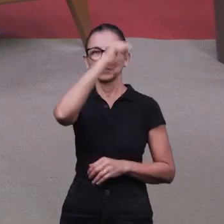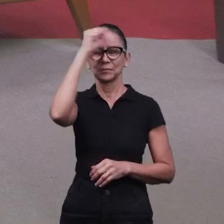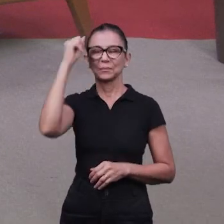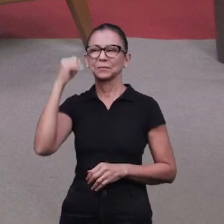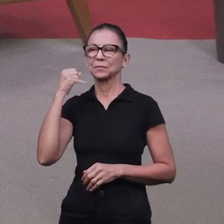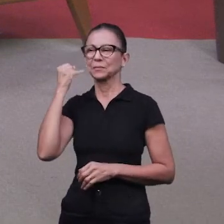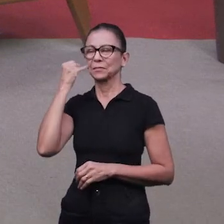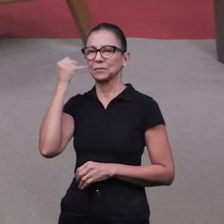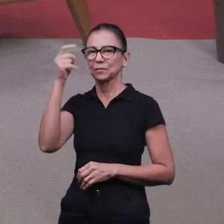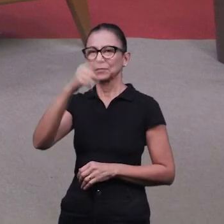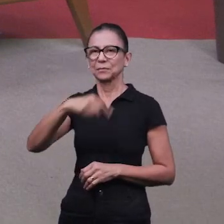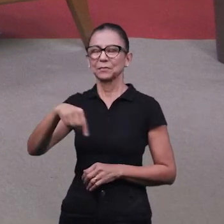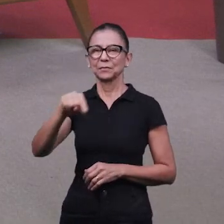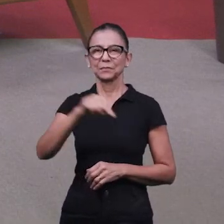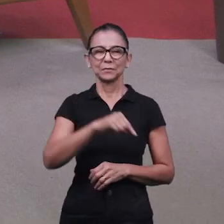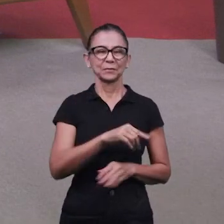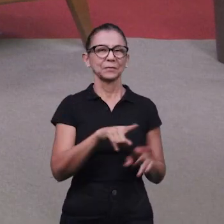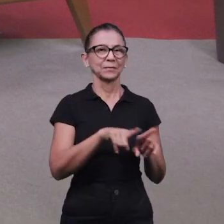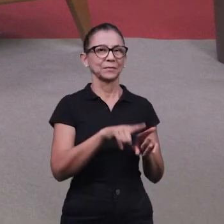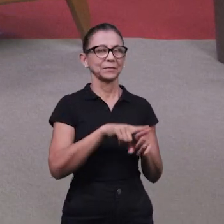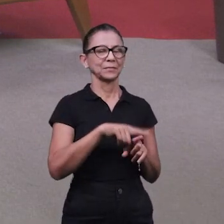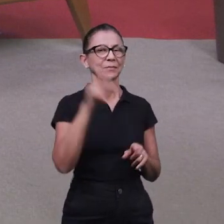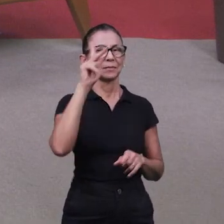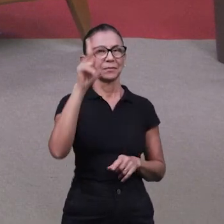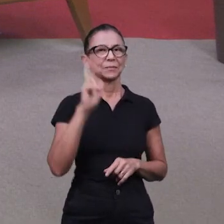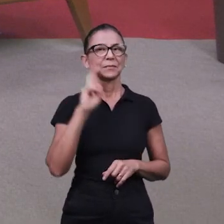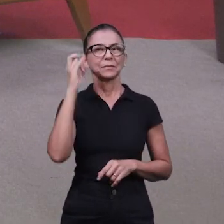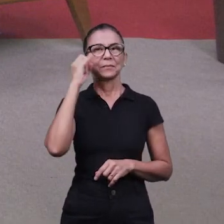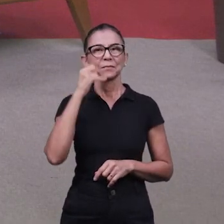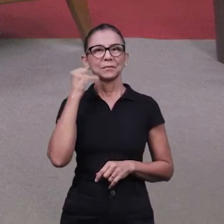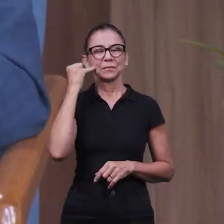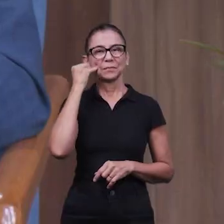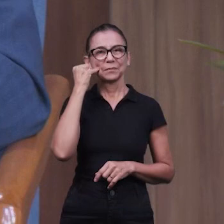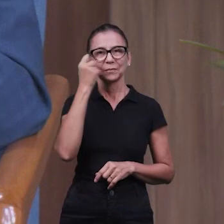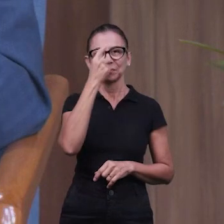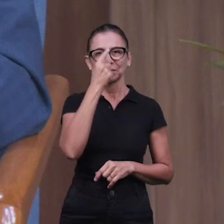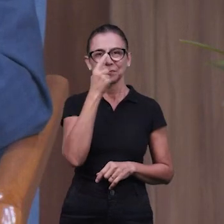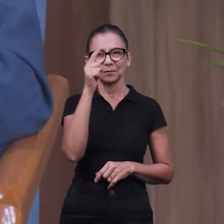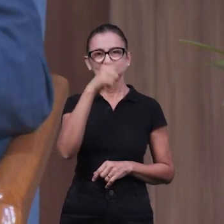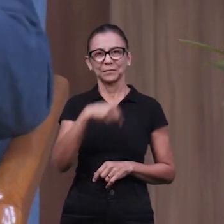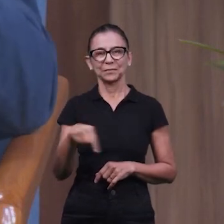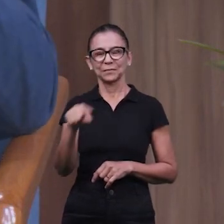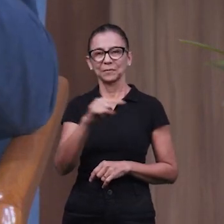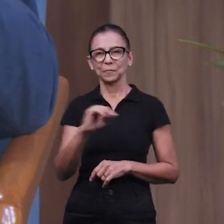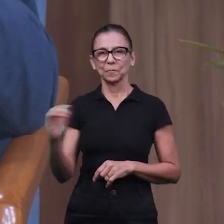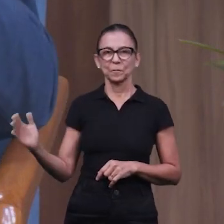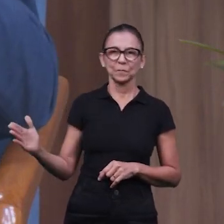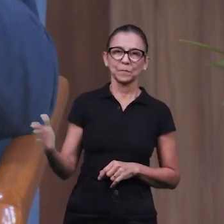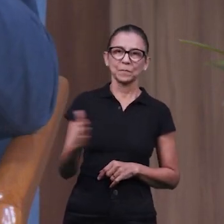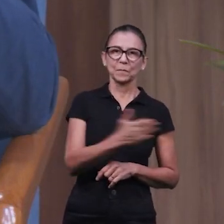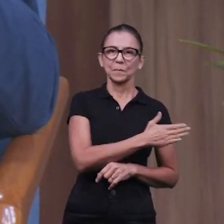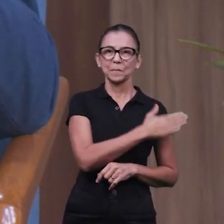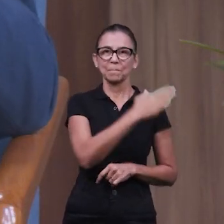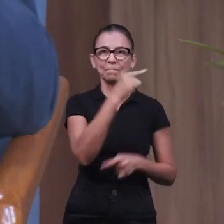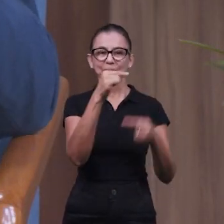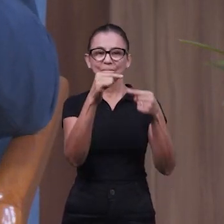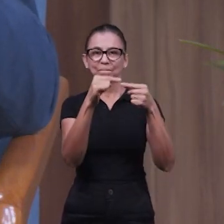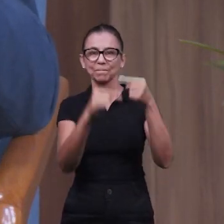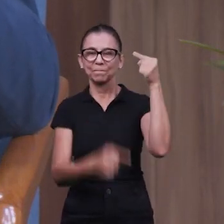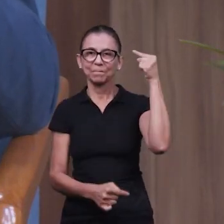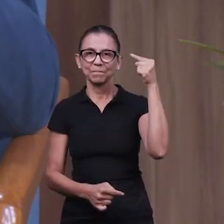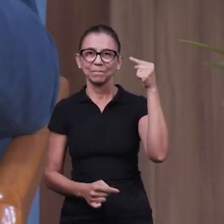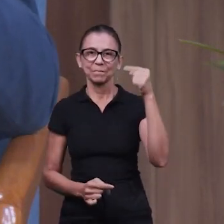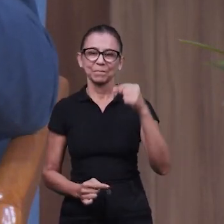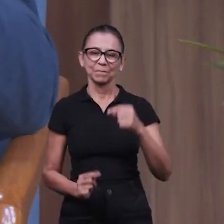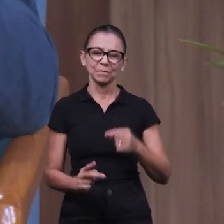rapide. La paix du Seigneur à tous. La paix du Seigneur Daniel, Josias et à tous. Gloire à Dieu. Il y a un défi